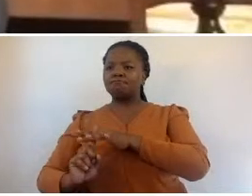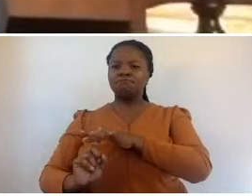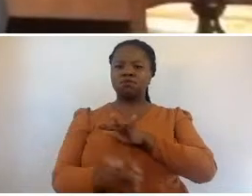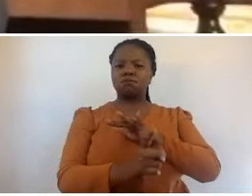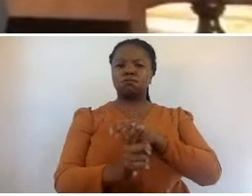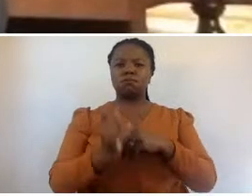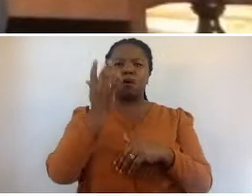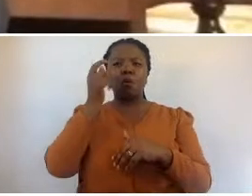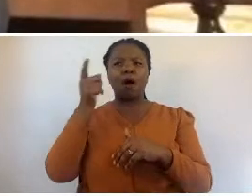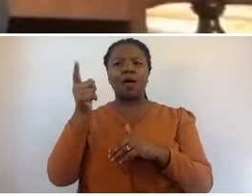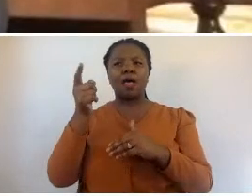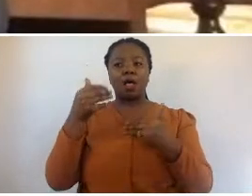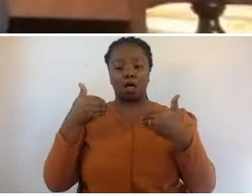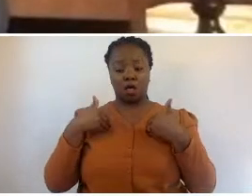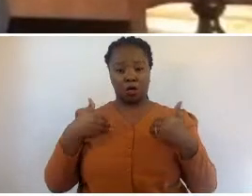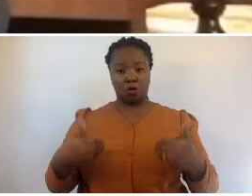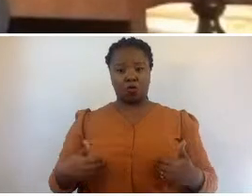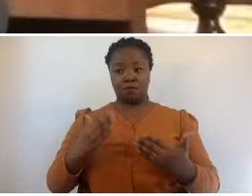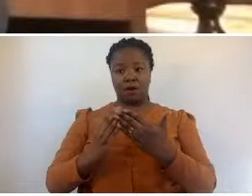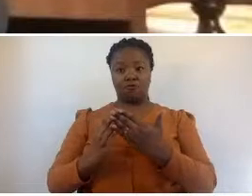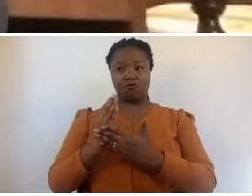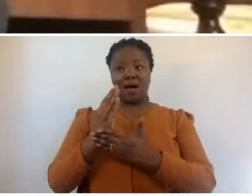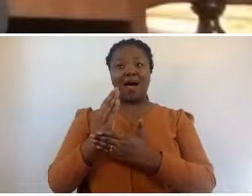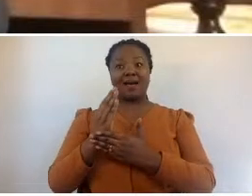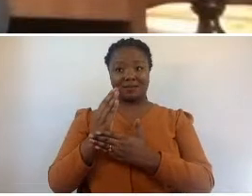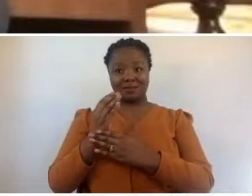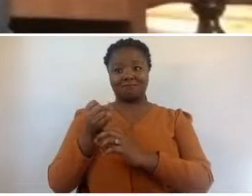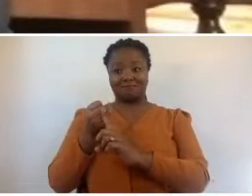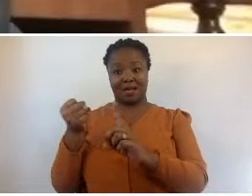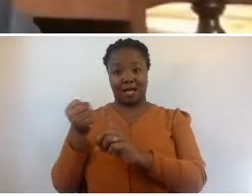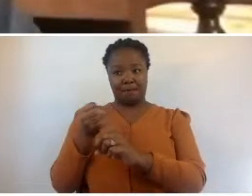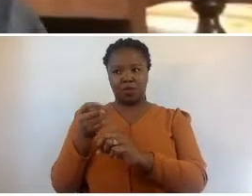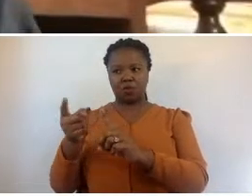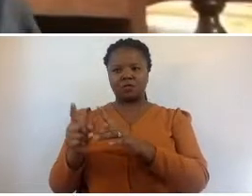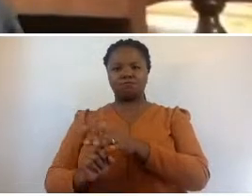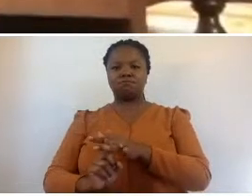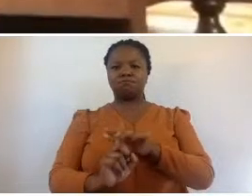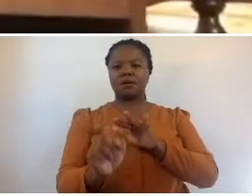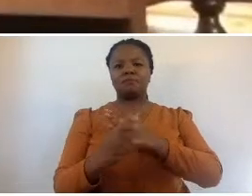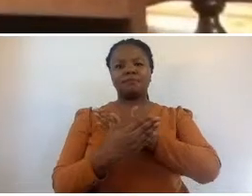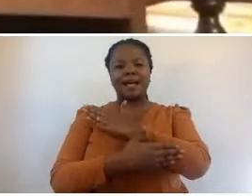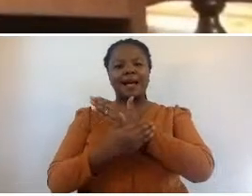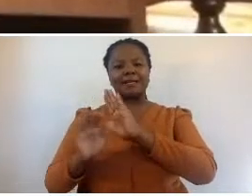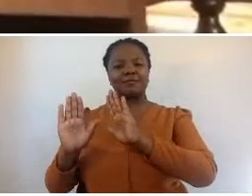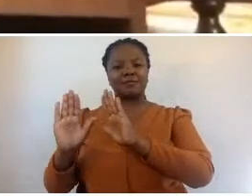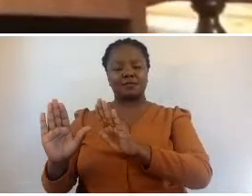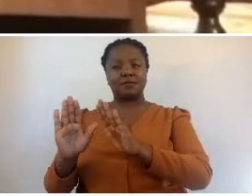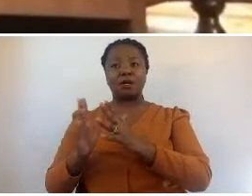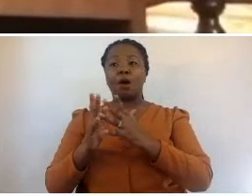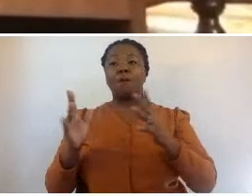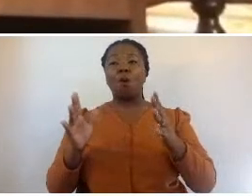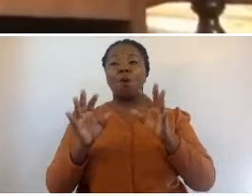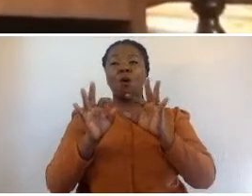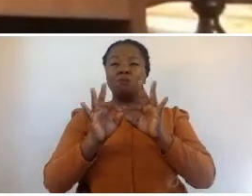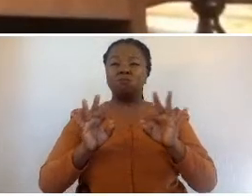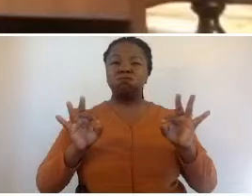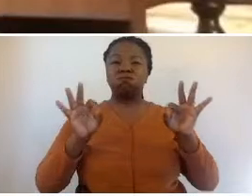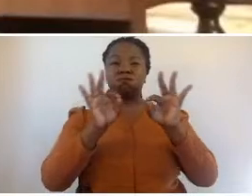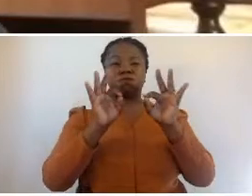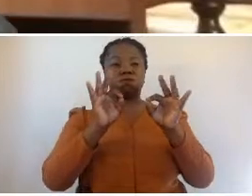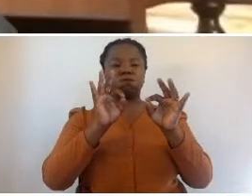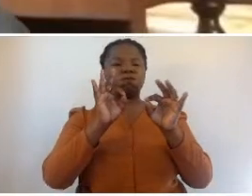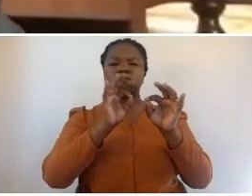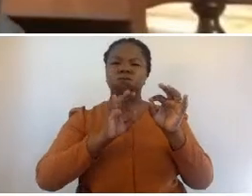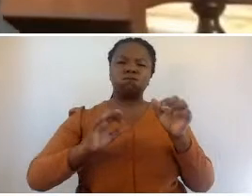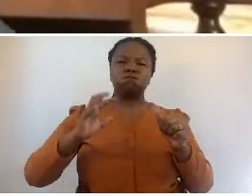sont susceptibles de subir des violations des droits de l'homme en grand nombre. Et au premier plan, il y a la